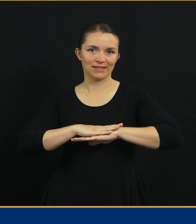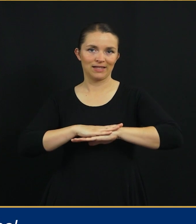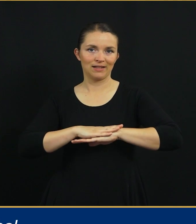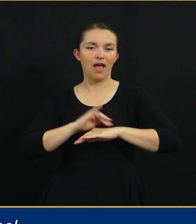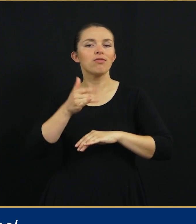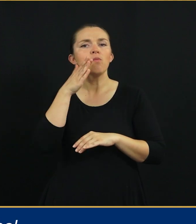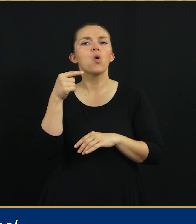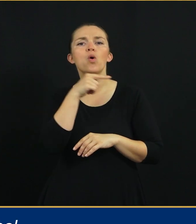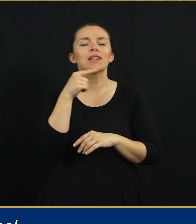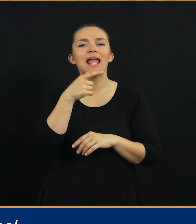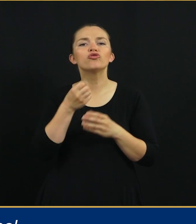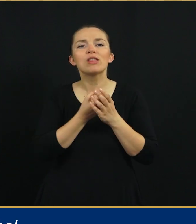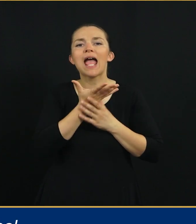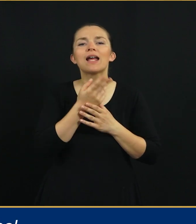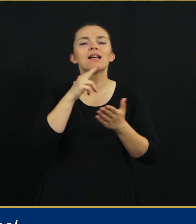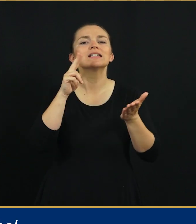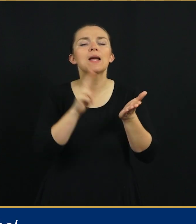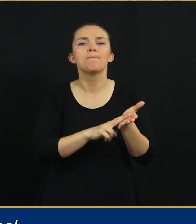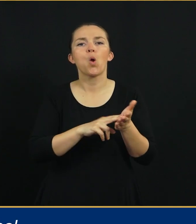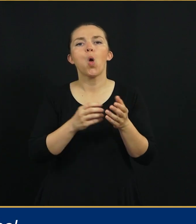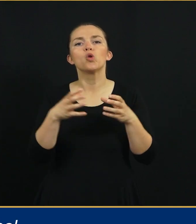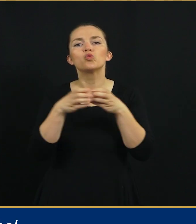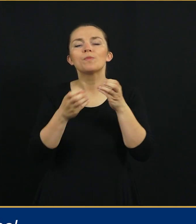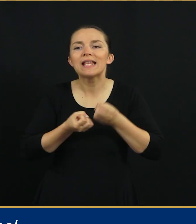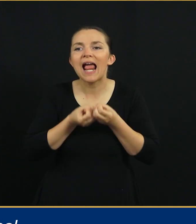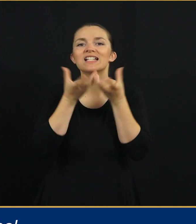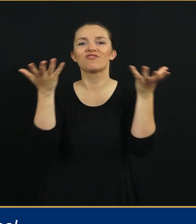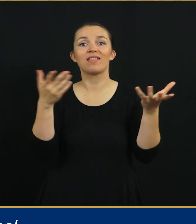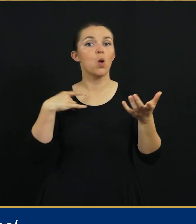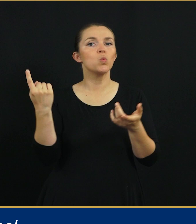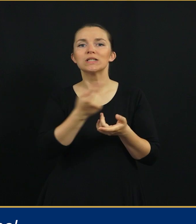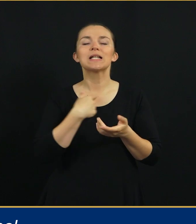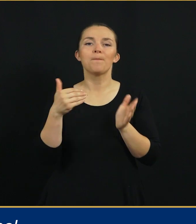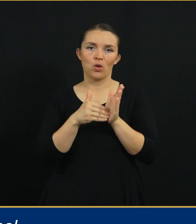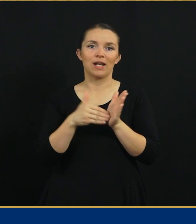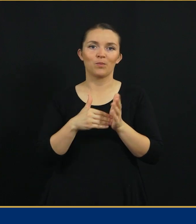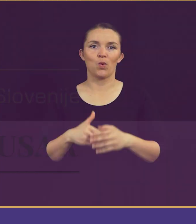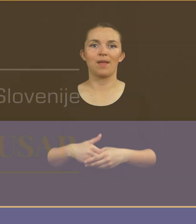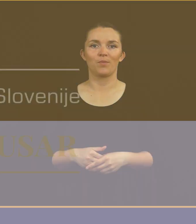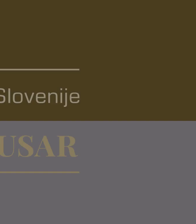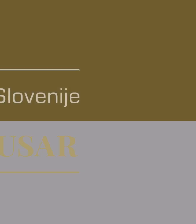Naj bo rdeči nagelj simbol družbenega razcveta, ki ga vsi potrebujemo.